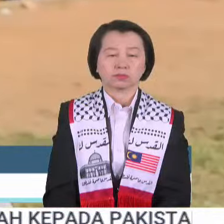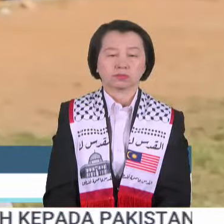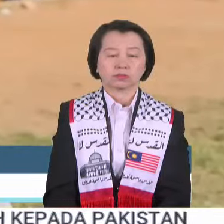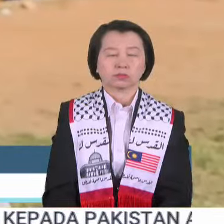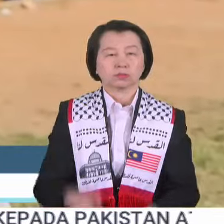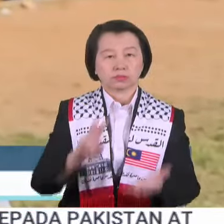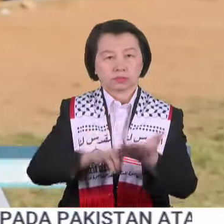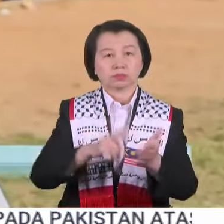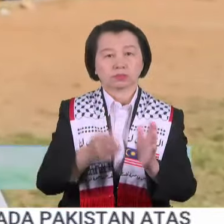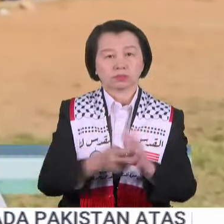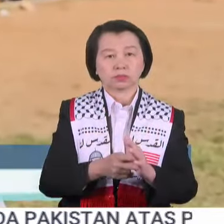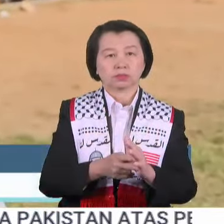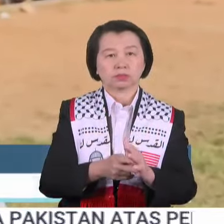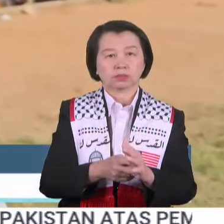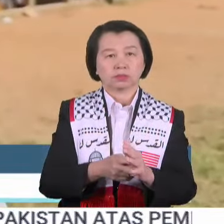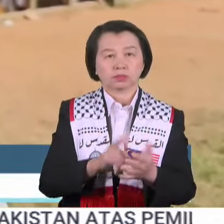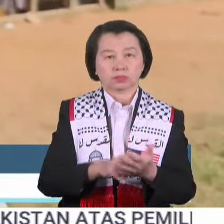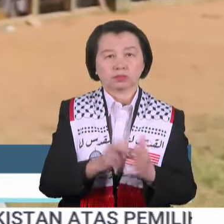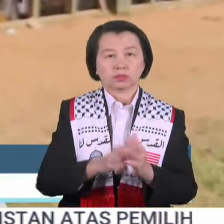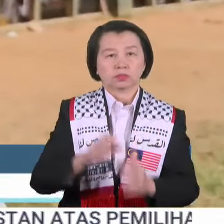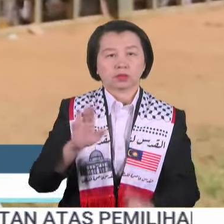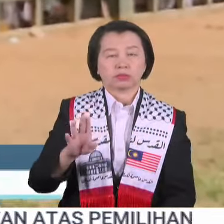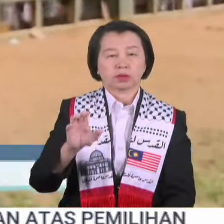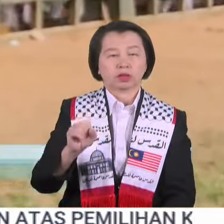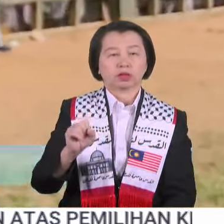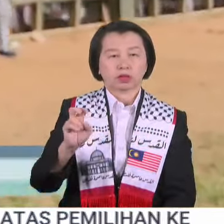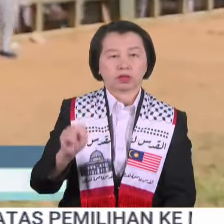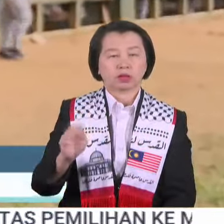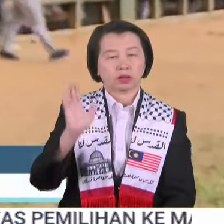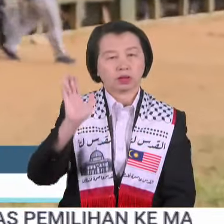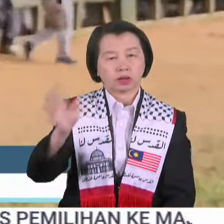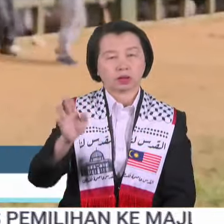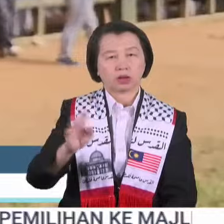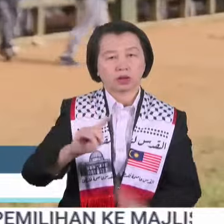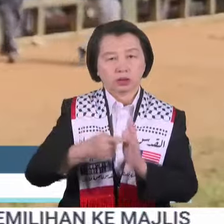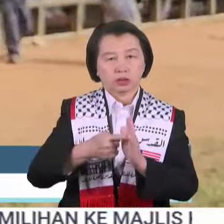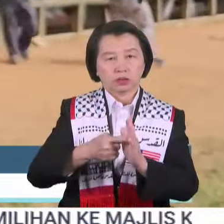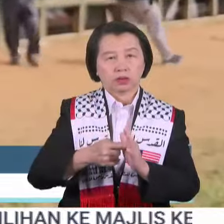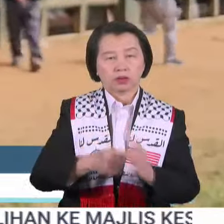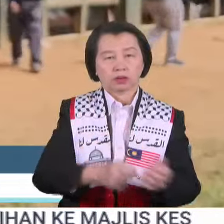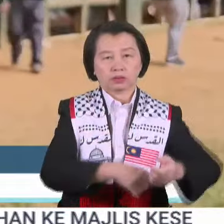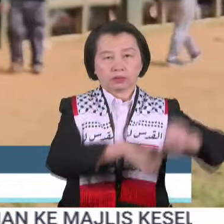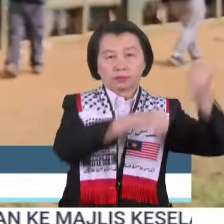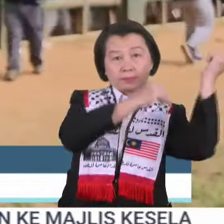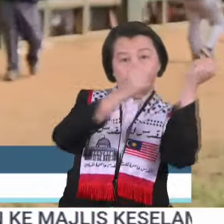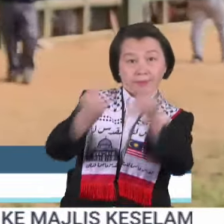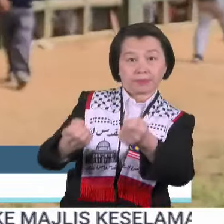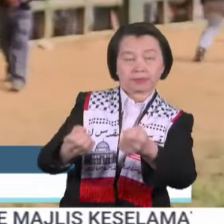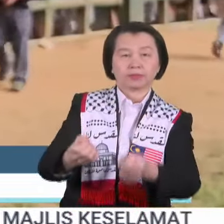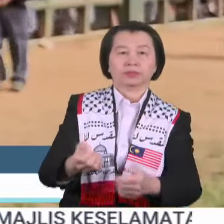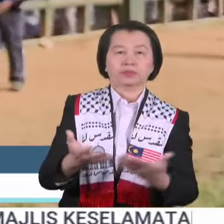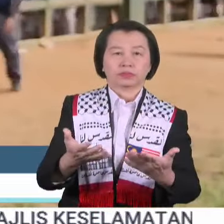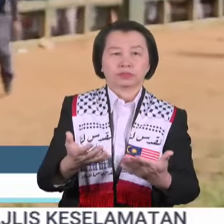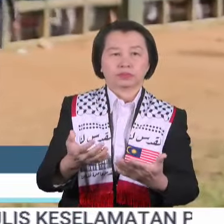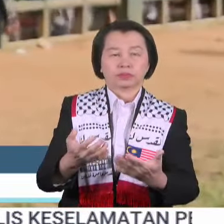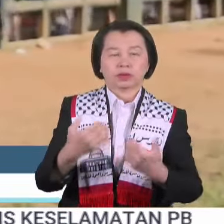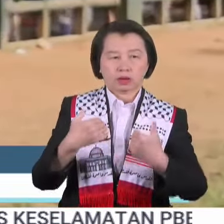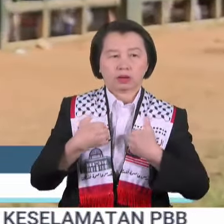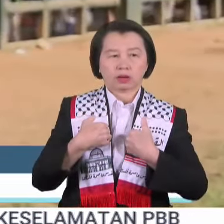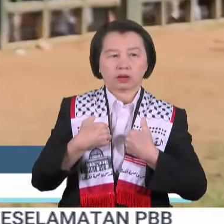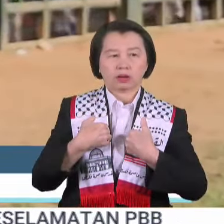Ini menandakan bahawa langkah BFM untuk memulakan Akademi Baseball ataupun dikenali dengan Tunas Baseball Negara